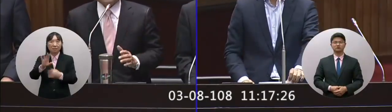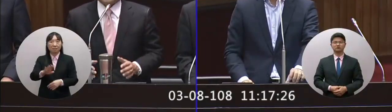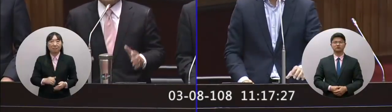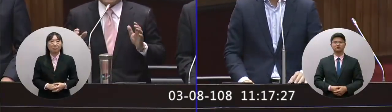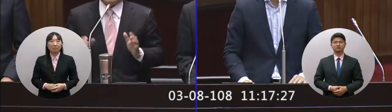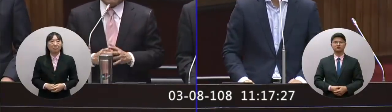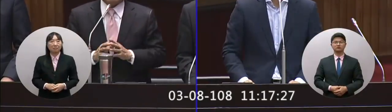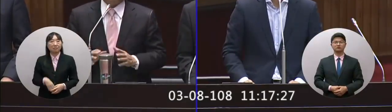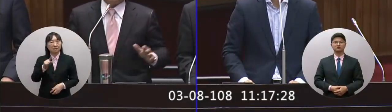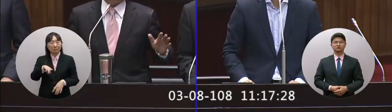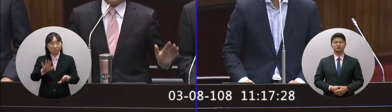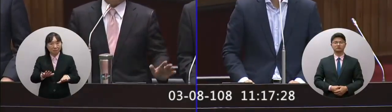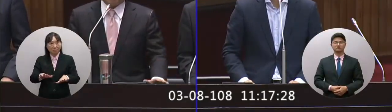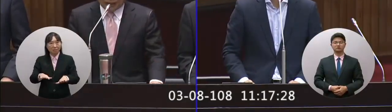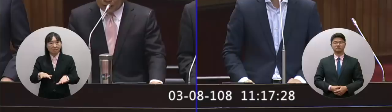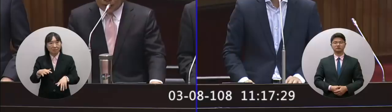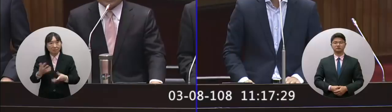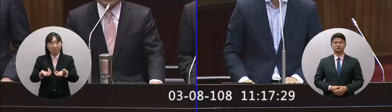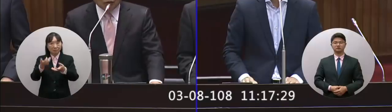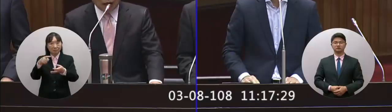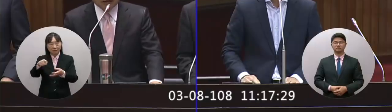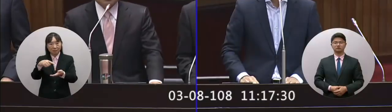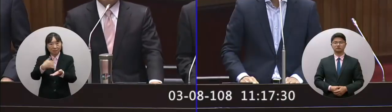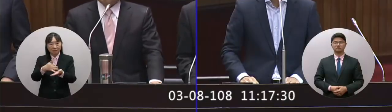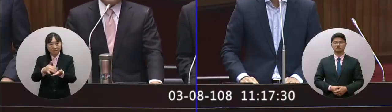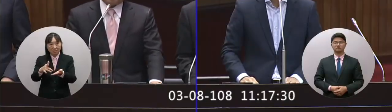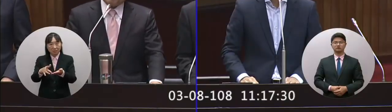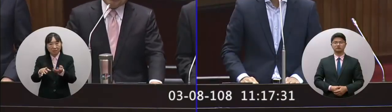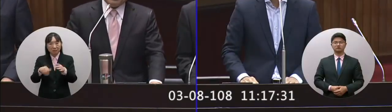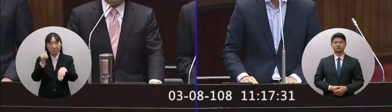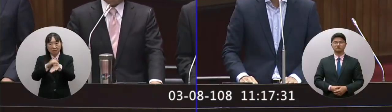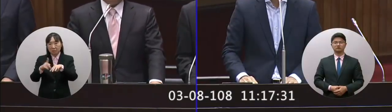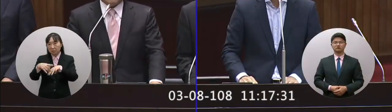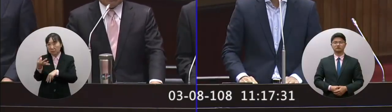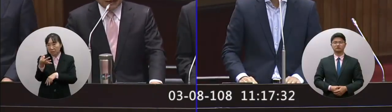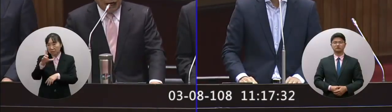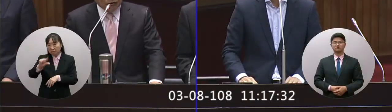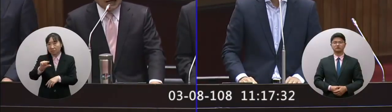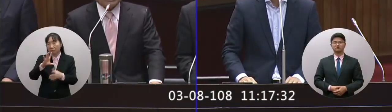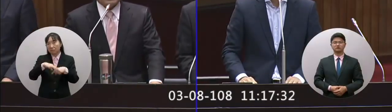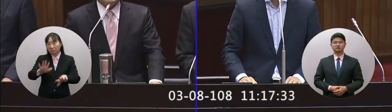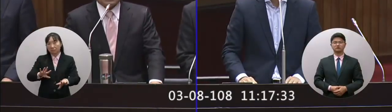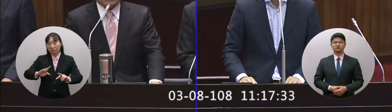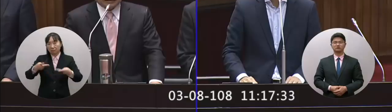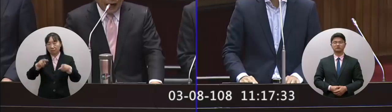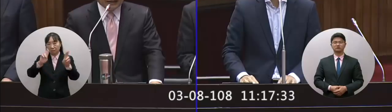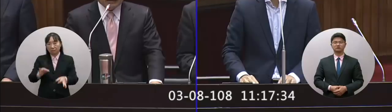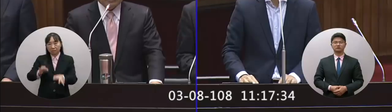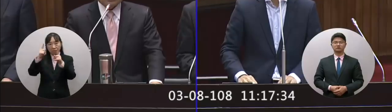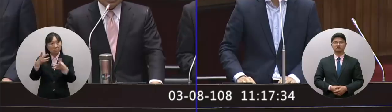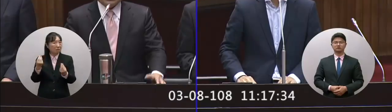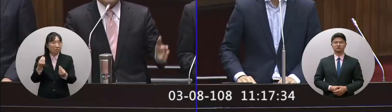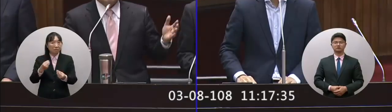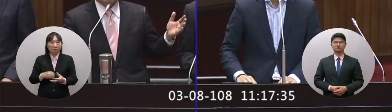以目前燃料成本相对低的情况，目前并没有要调涨电价的压